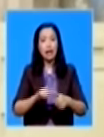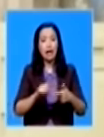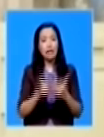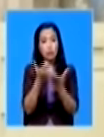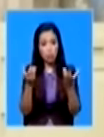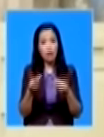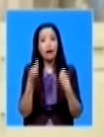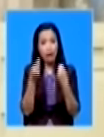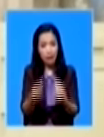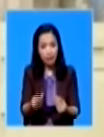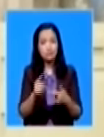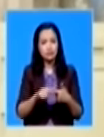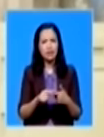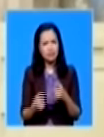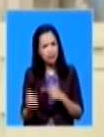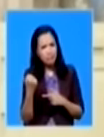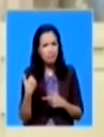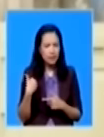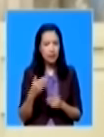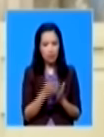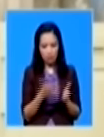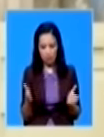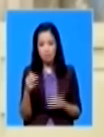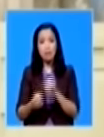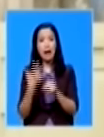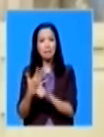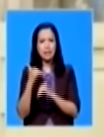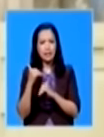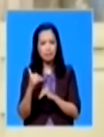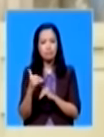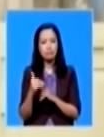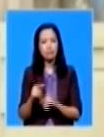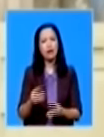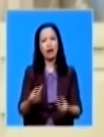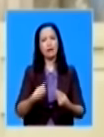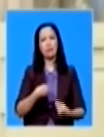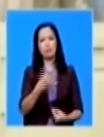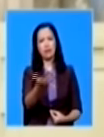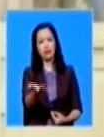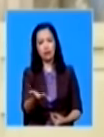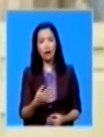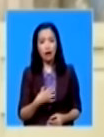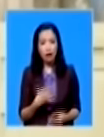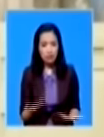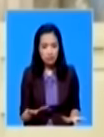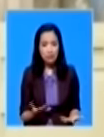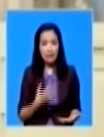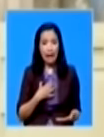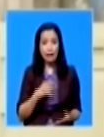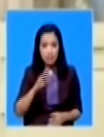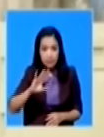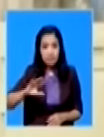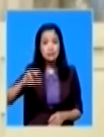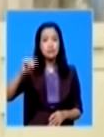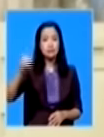รมนูญมาอาจจะมีเข้มงวดบ้างในระยะ5ปียังให้ไม่ได้เลยแล้วอย่างนี้มันจะไปยังไงล่ะต้องการอะไรเหรอต้องการให้มันดีขึ้นเหร